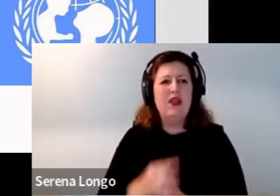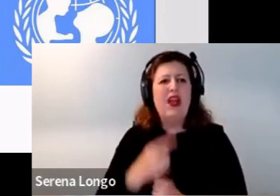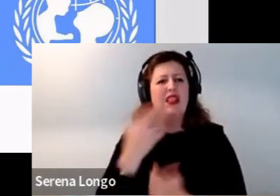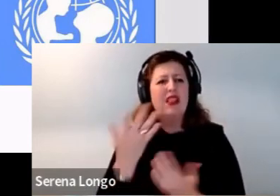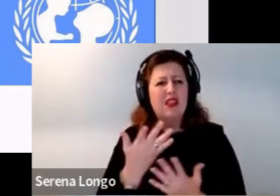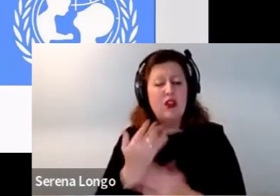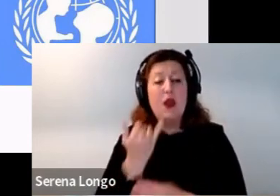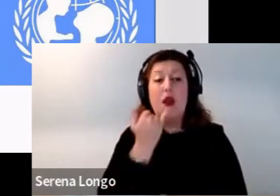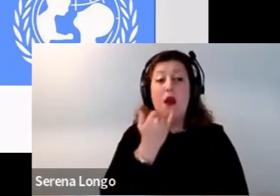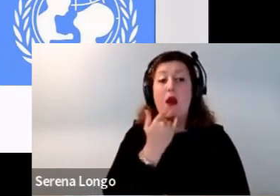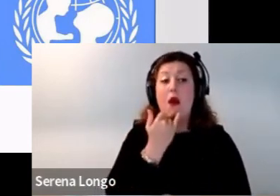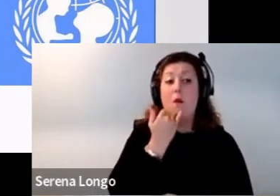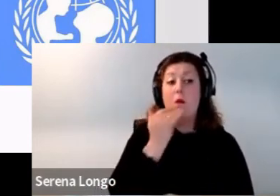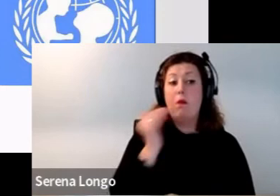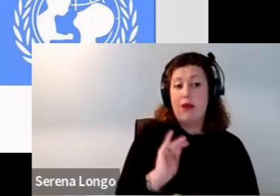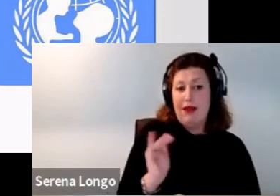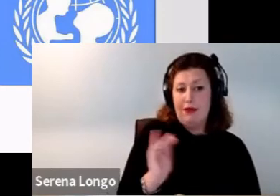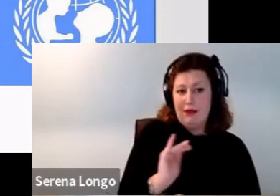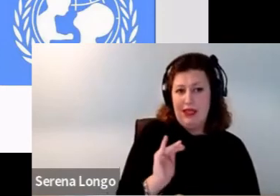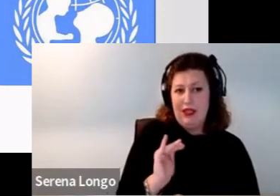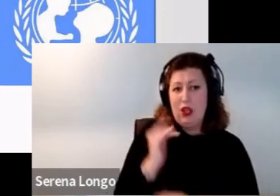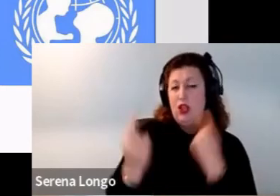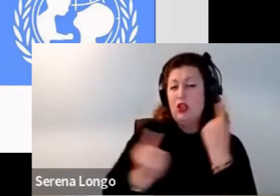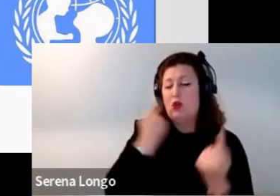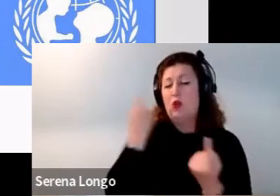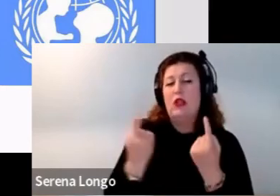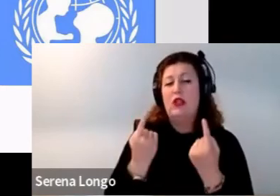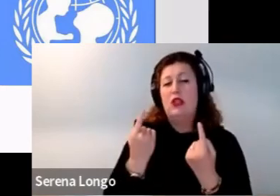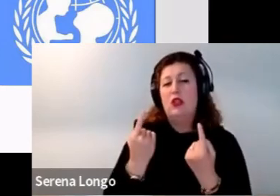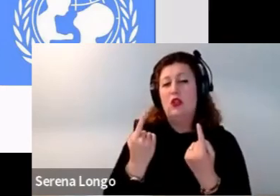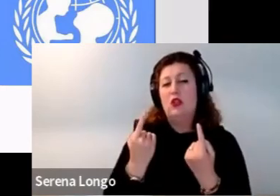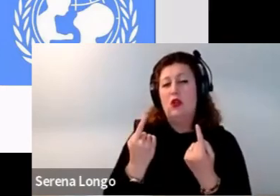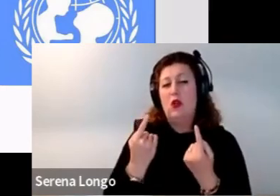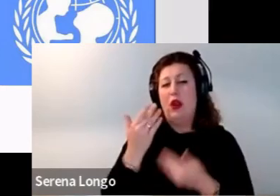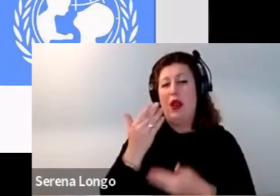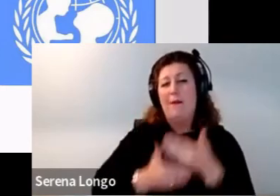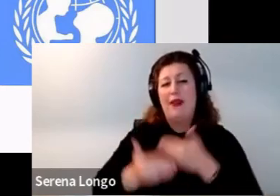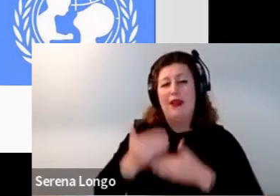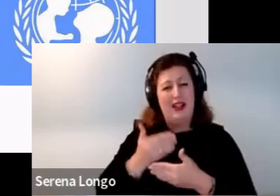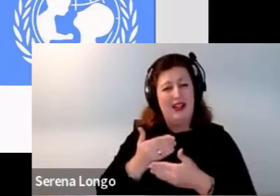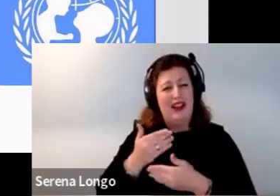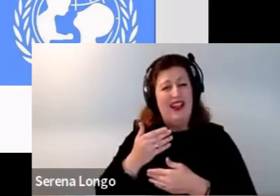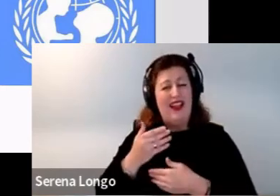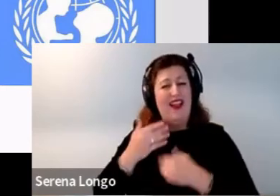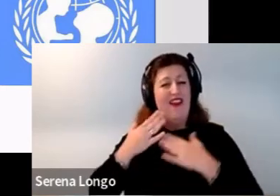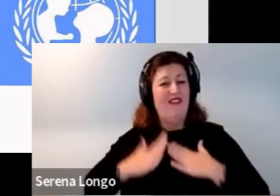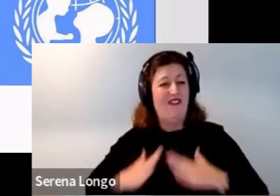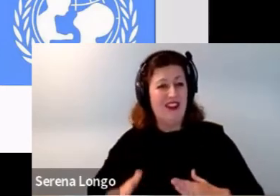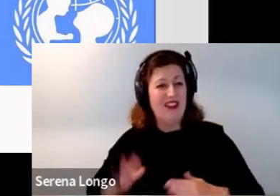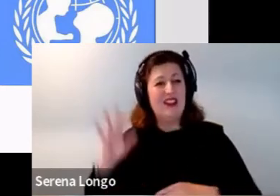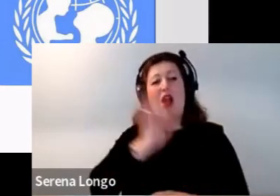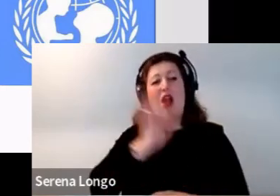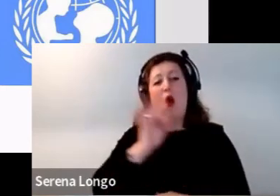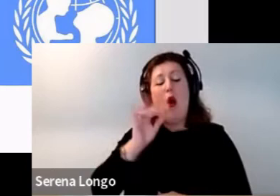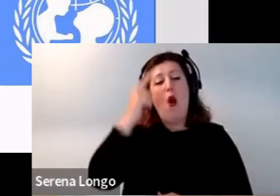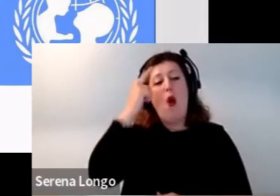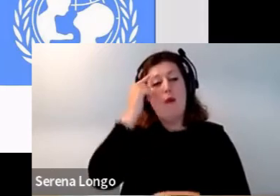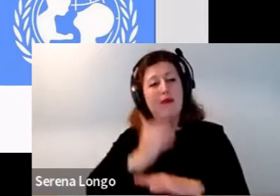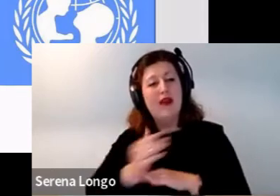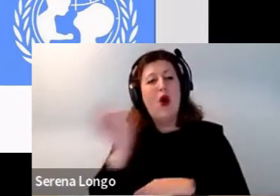bambino che si trovi in una situazione di minorazione fisica, mentale o sociale ha diritto di ricevere il